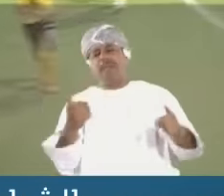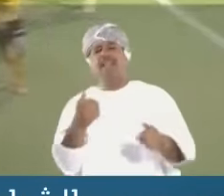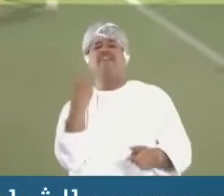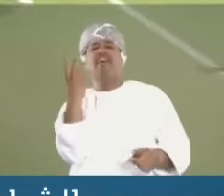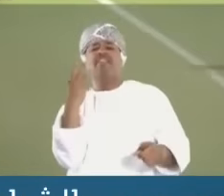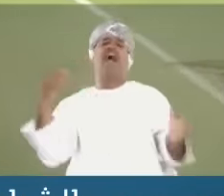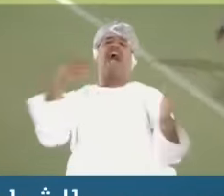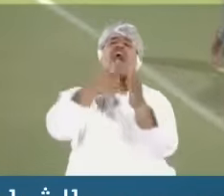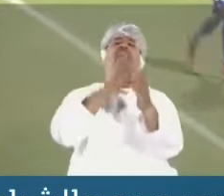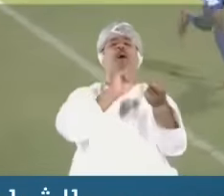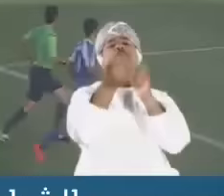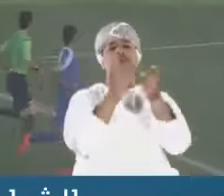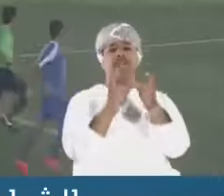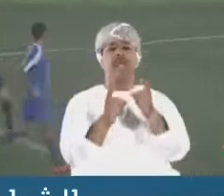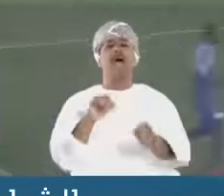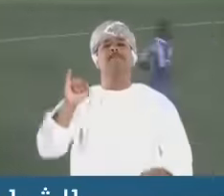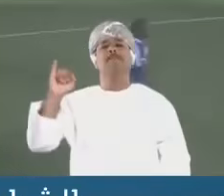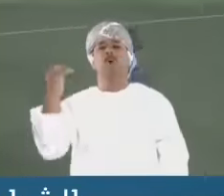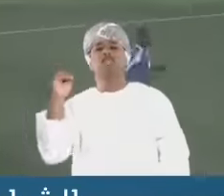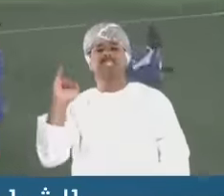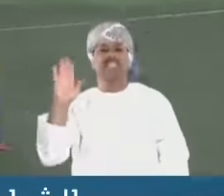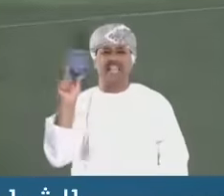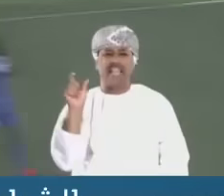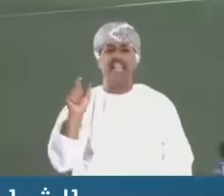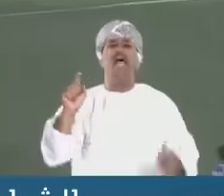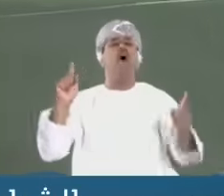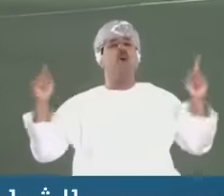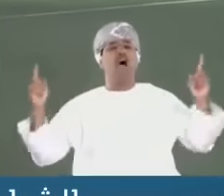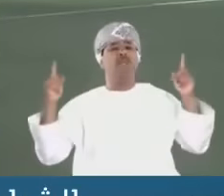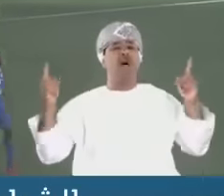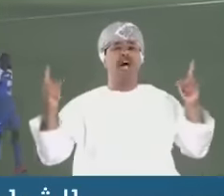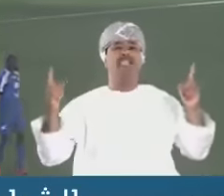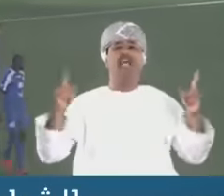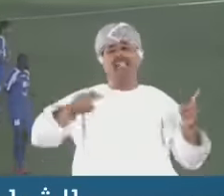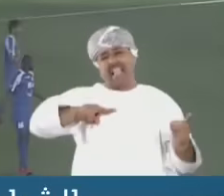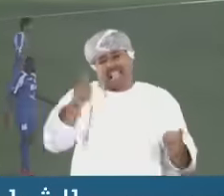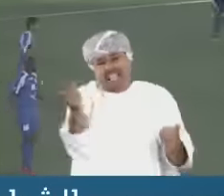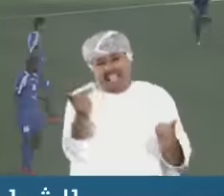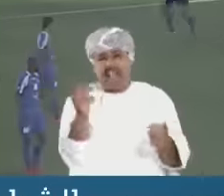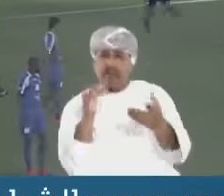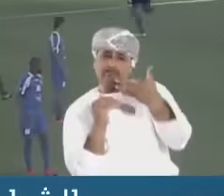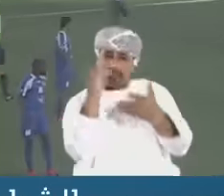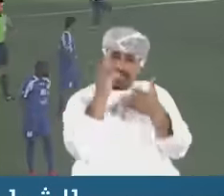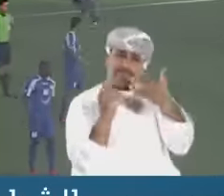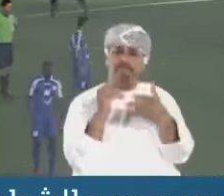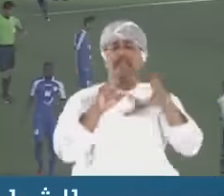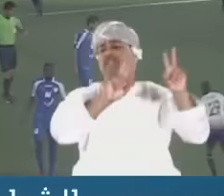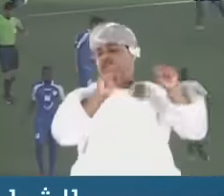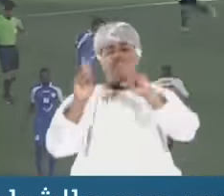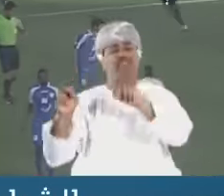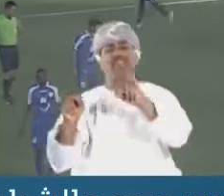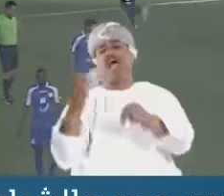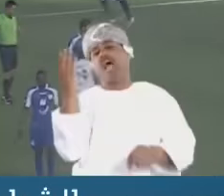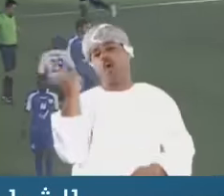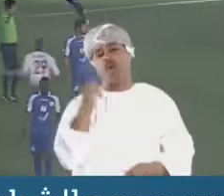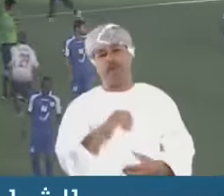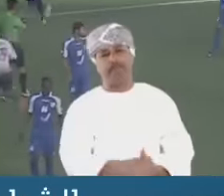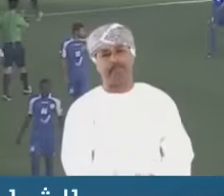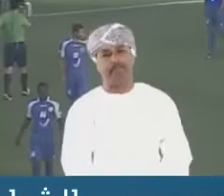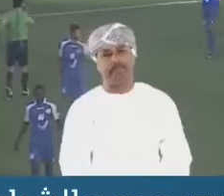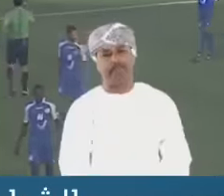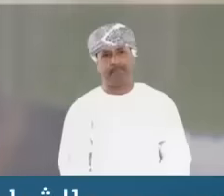من النهاية عن طريق محسن جوهر. التعادل لم يغير كثيرا من وضع الفريقين في منتصف جدول